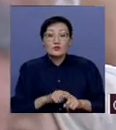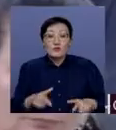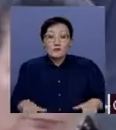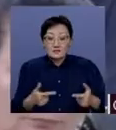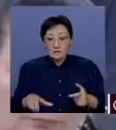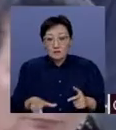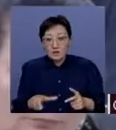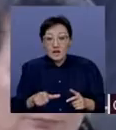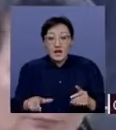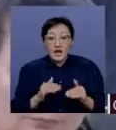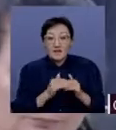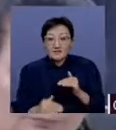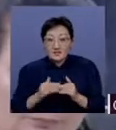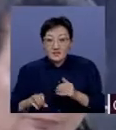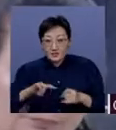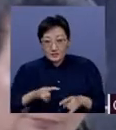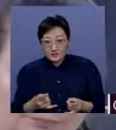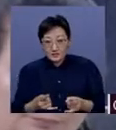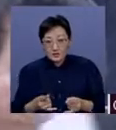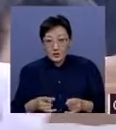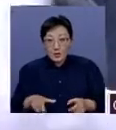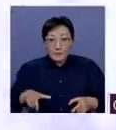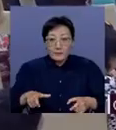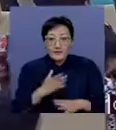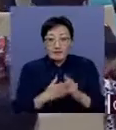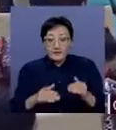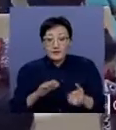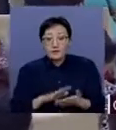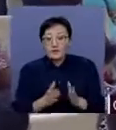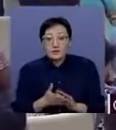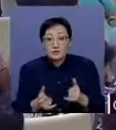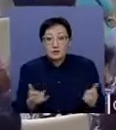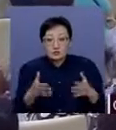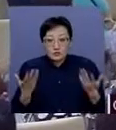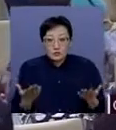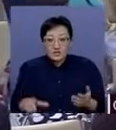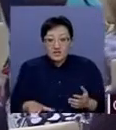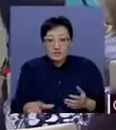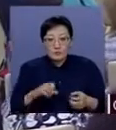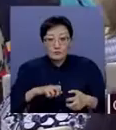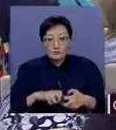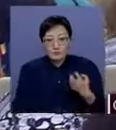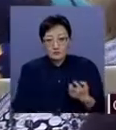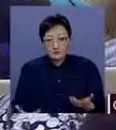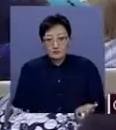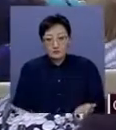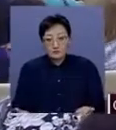дорогу. Асфальт у нас есть разбитый. Пандусов для инвалидов нет. Қазірде жолдың бәрі бытшын шығарып кетті.